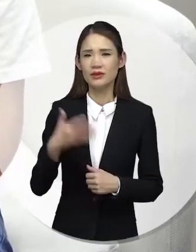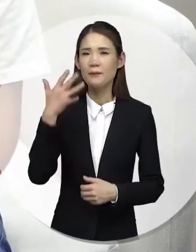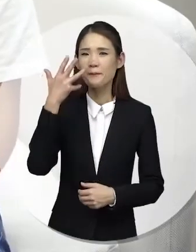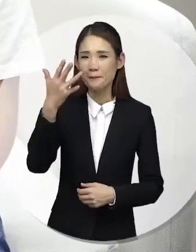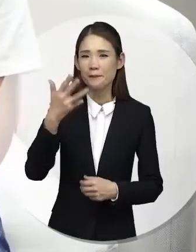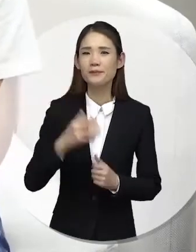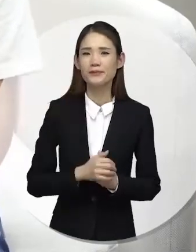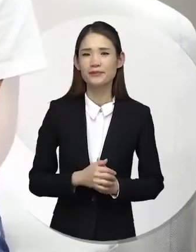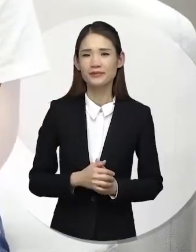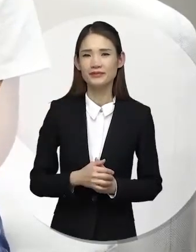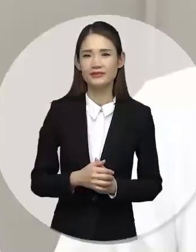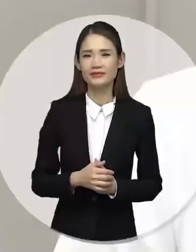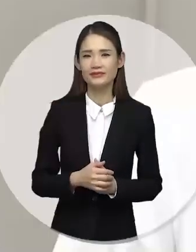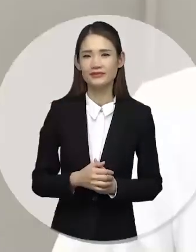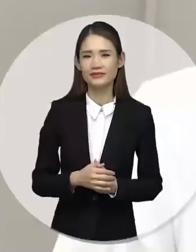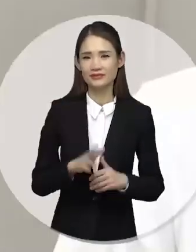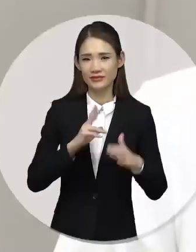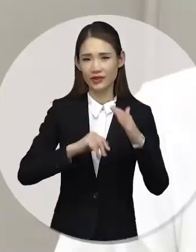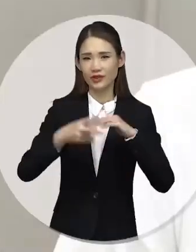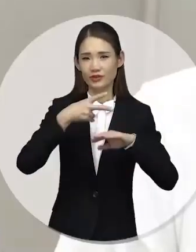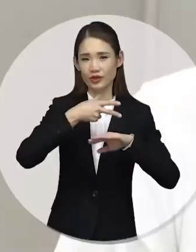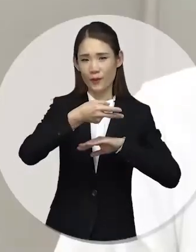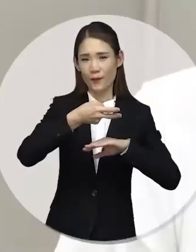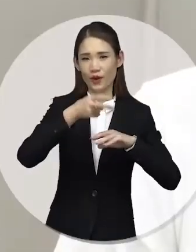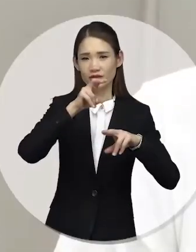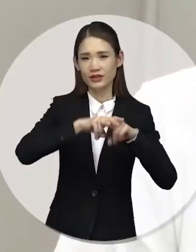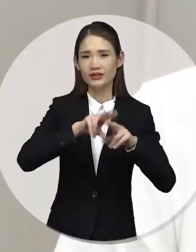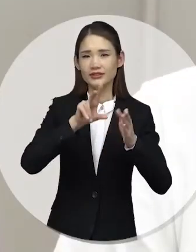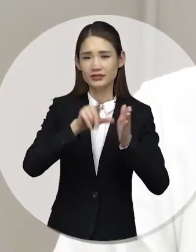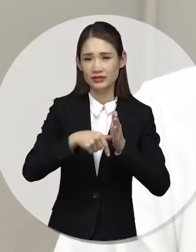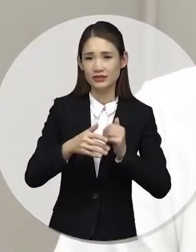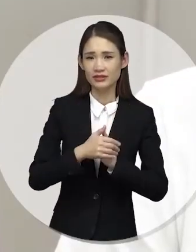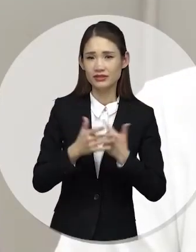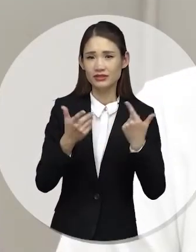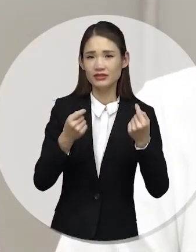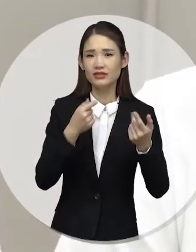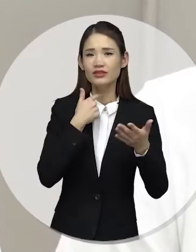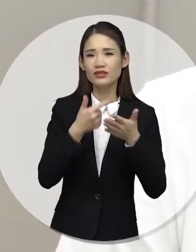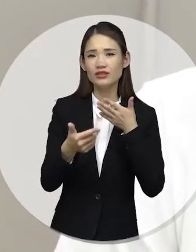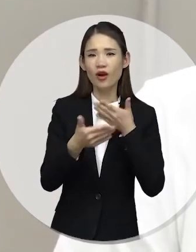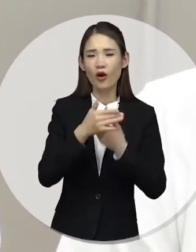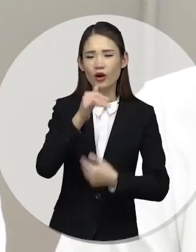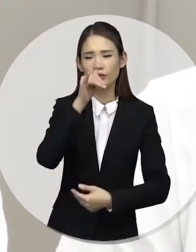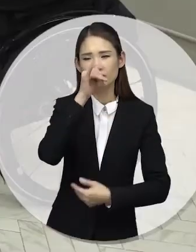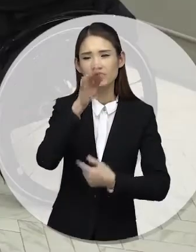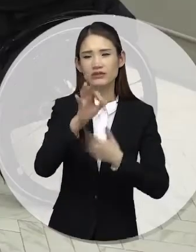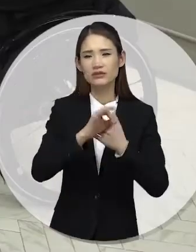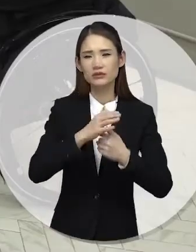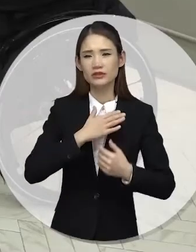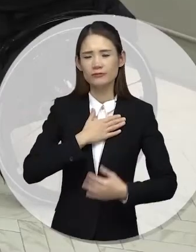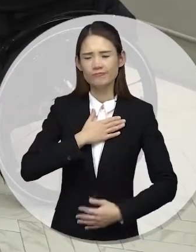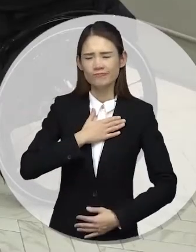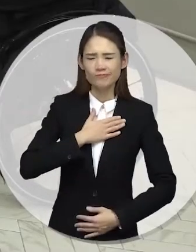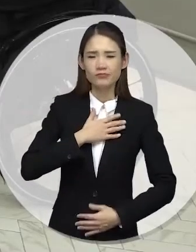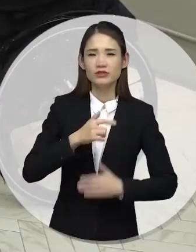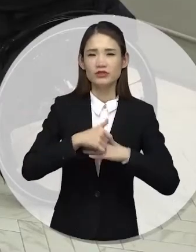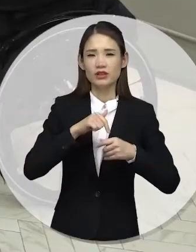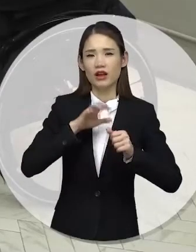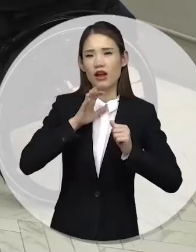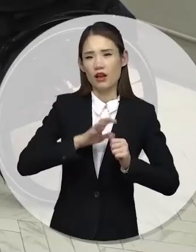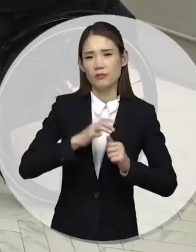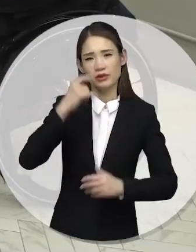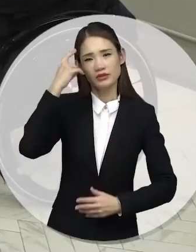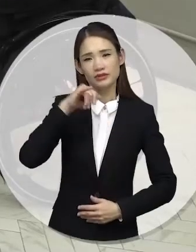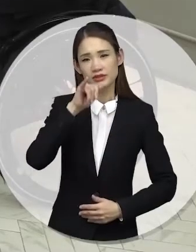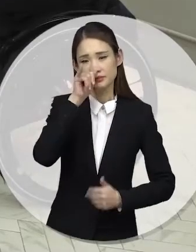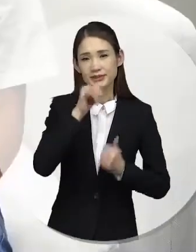8번 하겠습니다. 8번. 그 대중교통을 탔을 때 저런 경험을 하게 되면은 심리적인 압박감을 많이 느낄